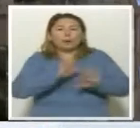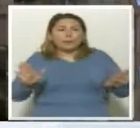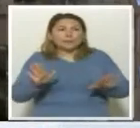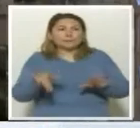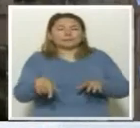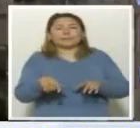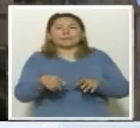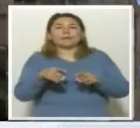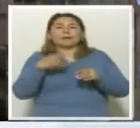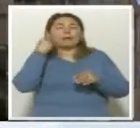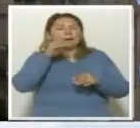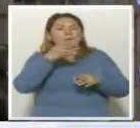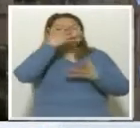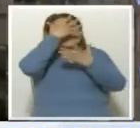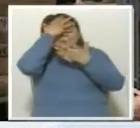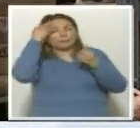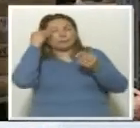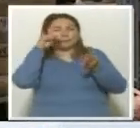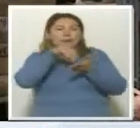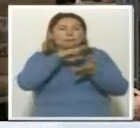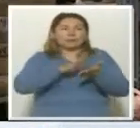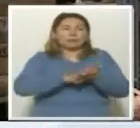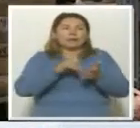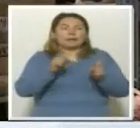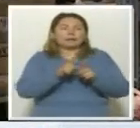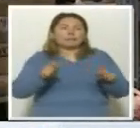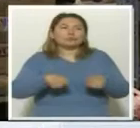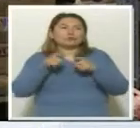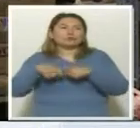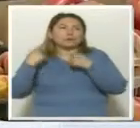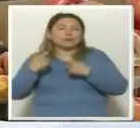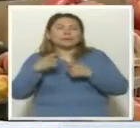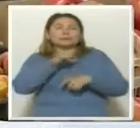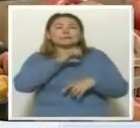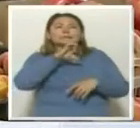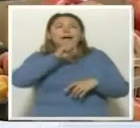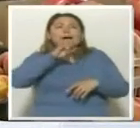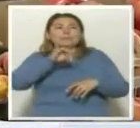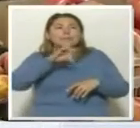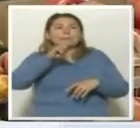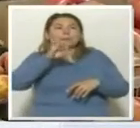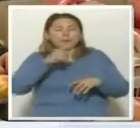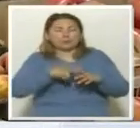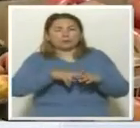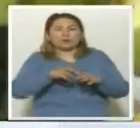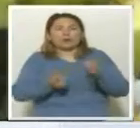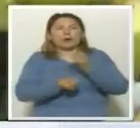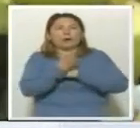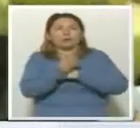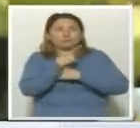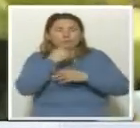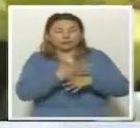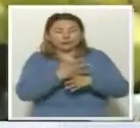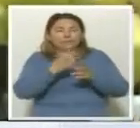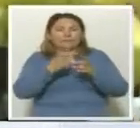сапа белгілер туралы ұмытып кетеді. Мұндай жағдайларда тәртіп бұзушыларға санэпидқадағалау мамандарының нұсқауы ғана қауіп төндіреді.